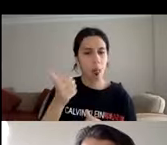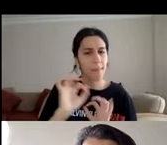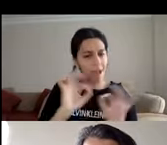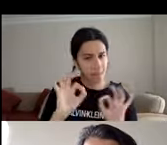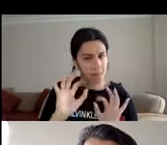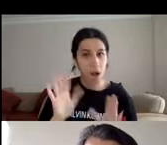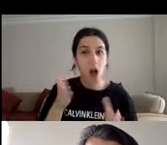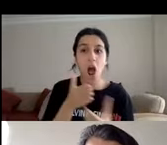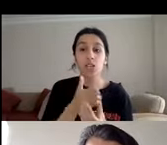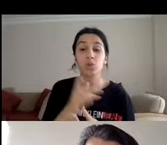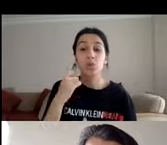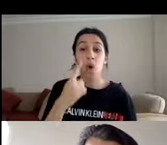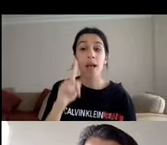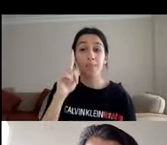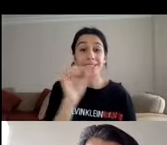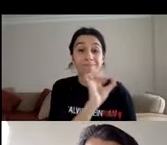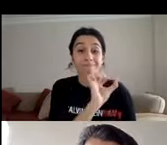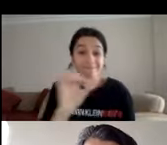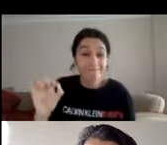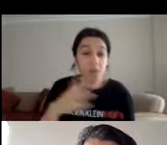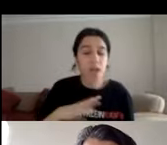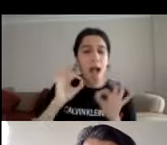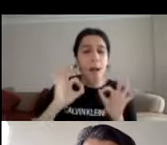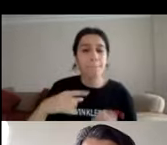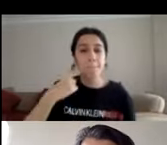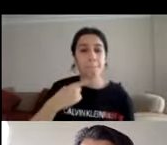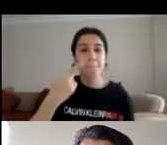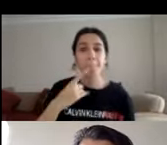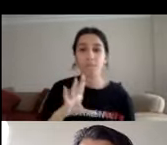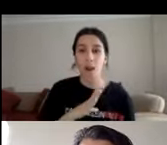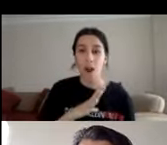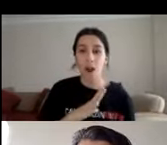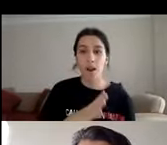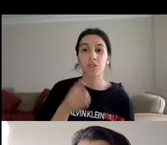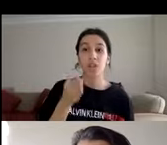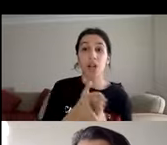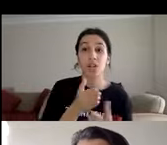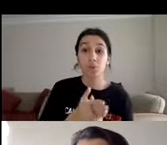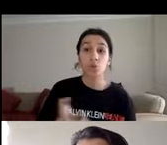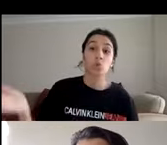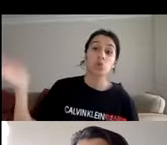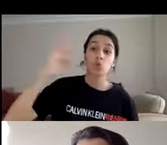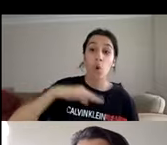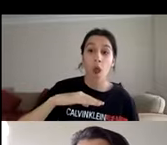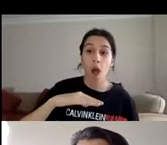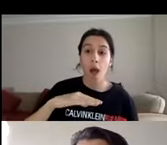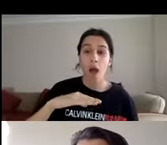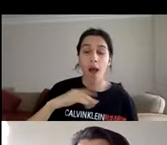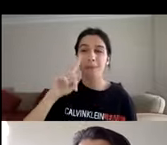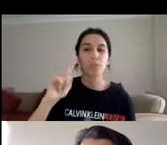ilgili altını çizmek istediğimiz, sürekli söylediğimiz bir husus var. Erişilebilirlik sonradan bir